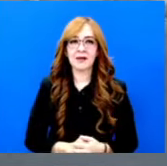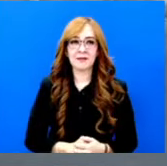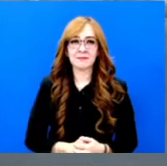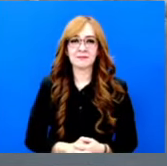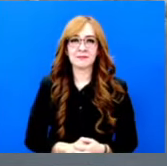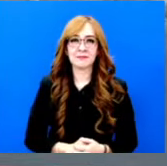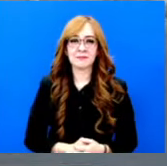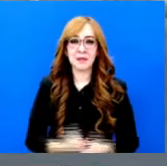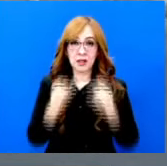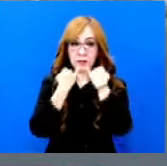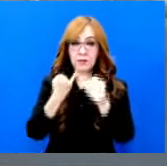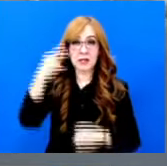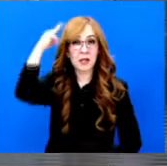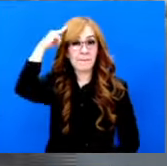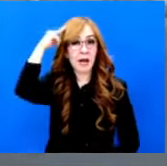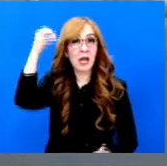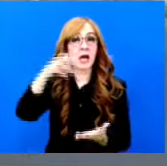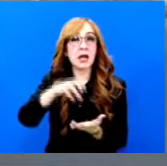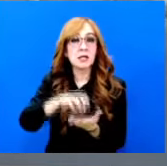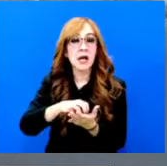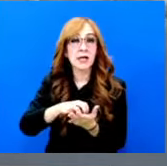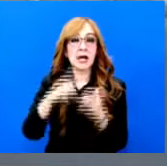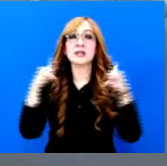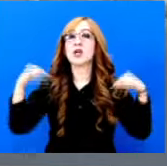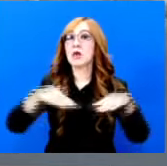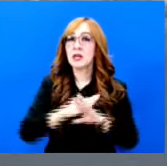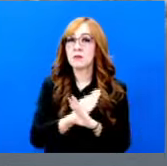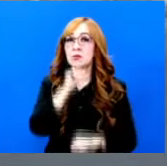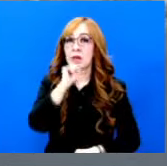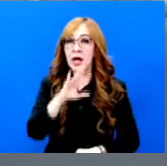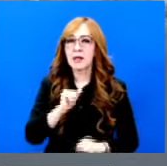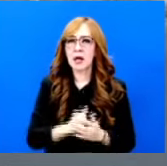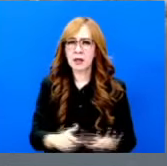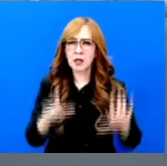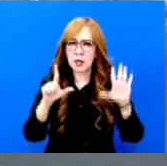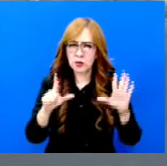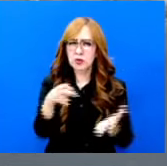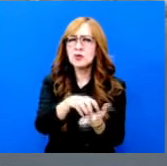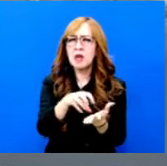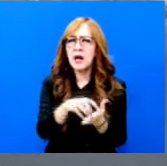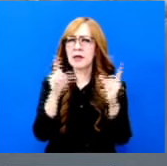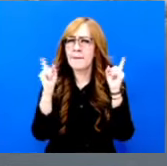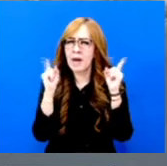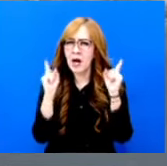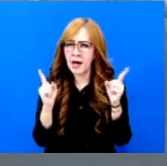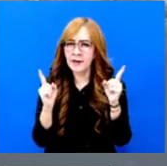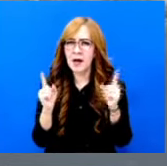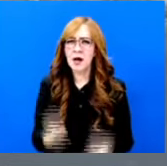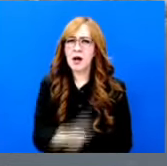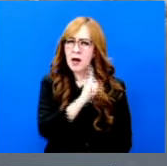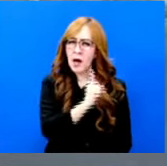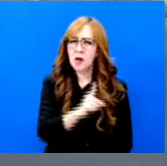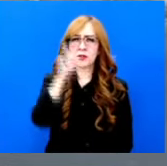Dari kabar Kapolda Jawa Timur Irjen Pol Imam Sugianto menyebutkan ada 7 daerah rawan yang perlu diwaspadai